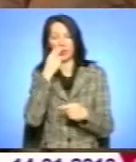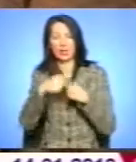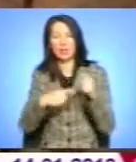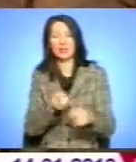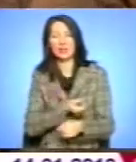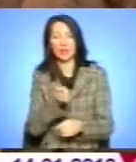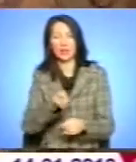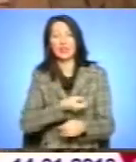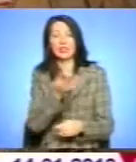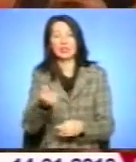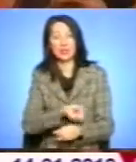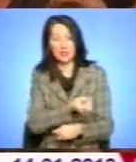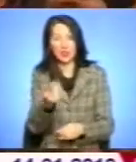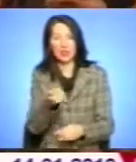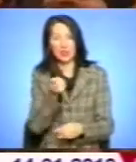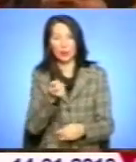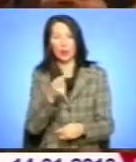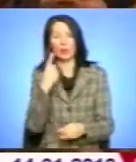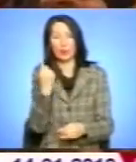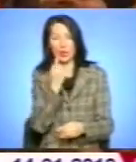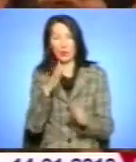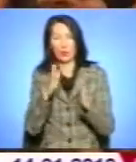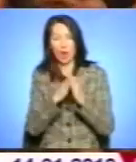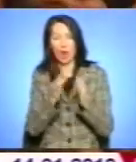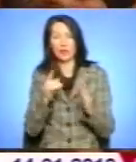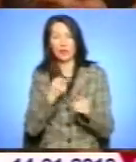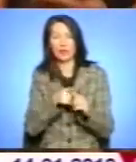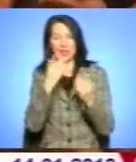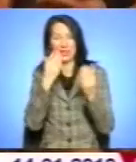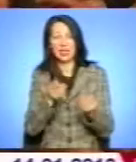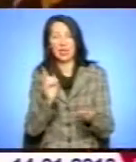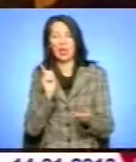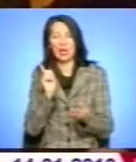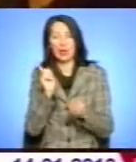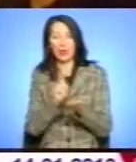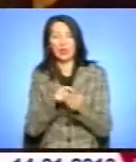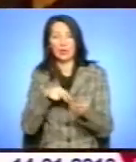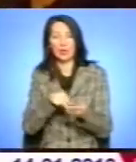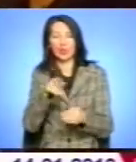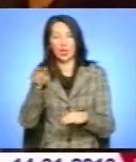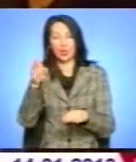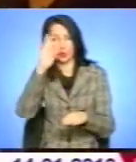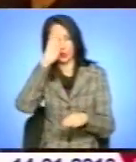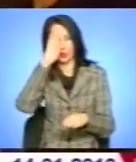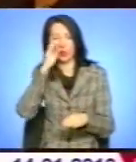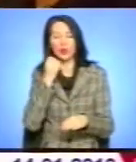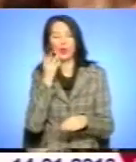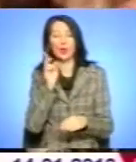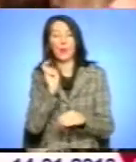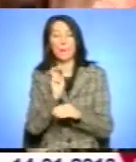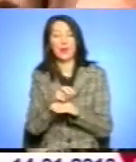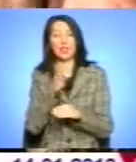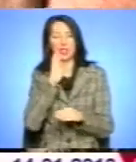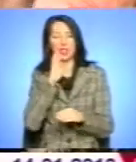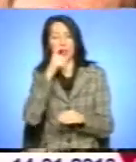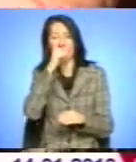народі вважають, що першим до хати в цей день повинен зайти чоловік. Якщо ж прийде жінка, то це нібито погана прикмета. Церква